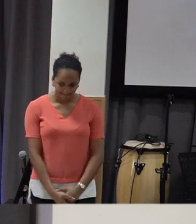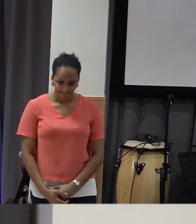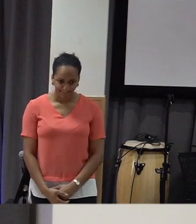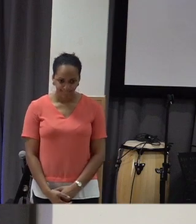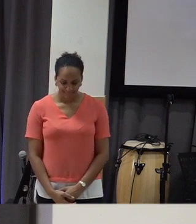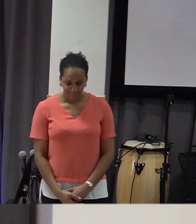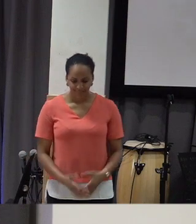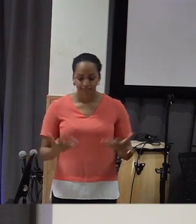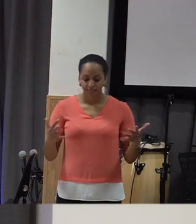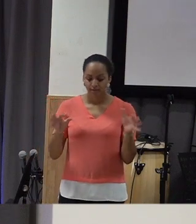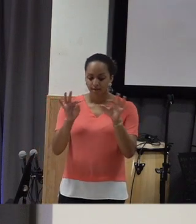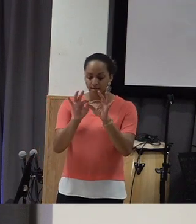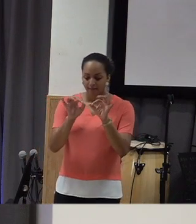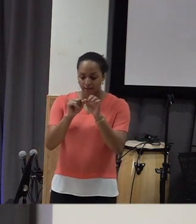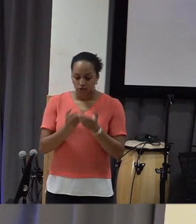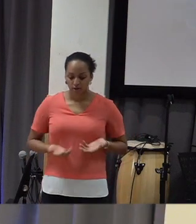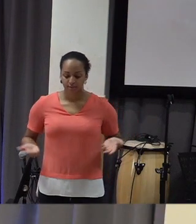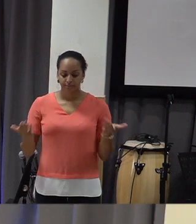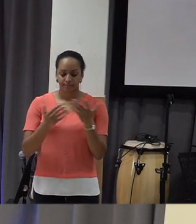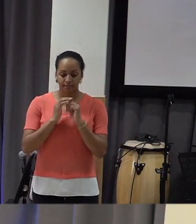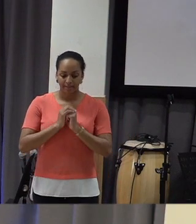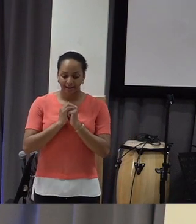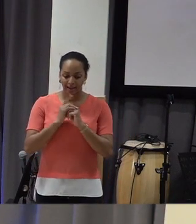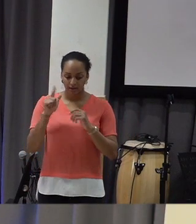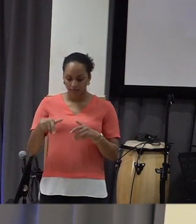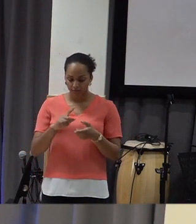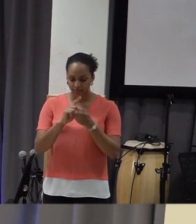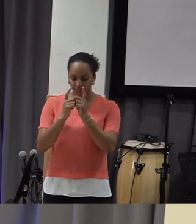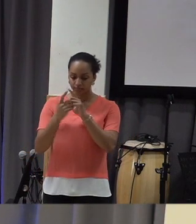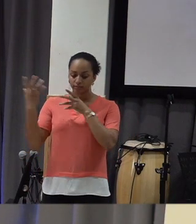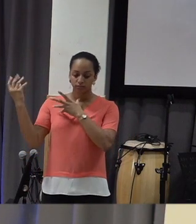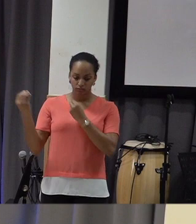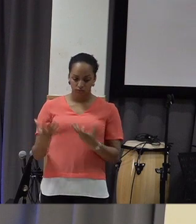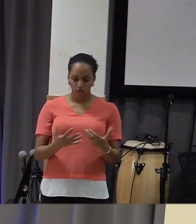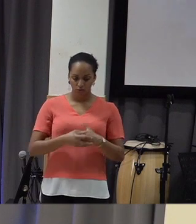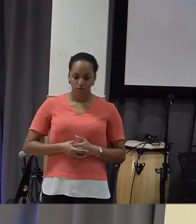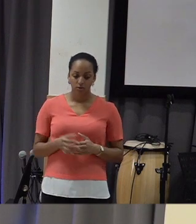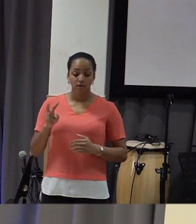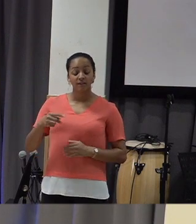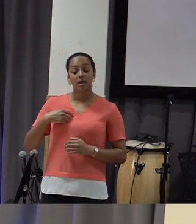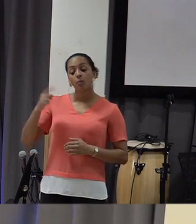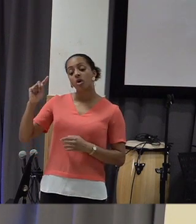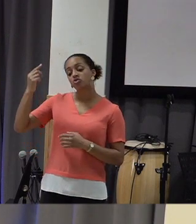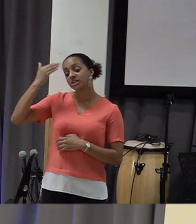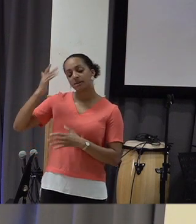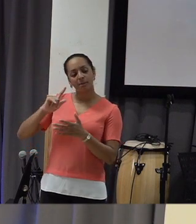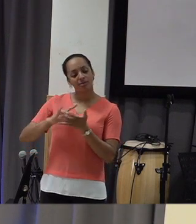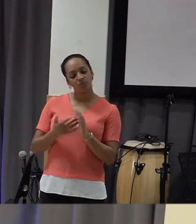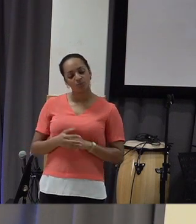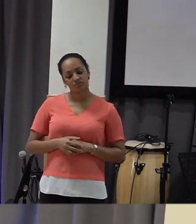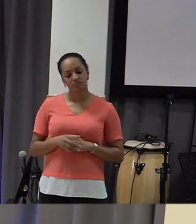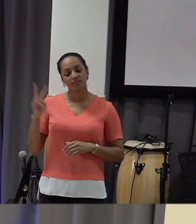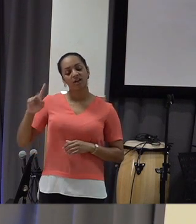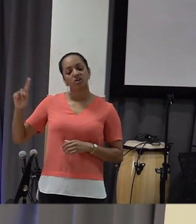Mon frère, ma sœur, Dieu veut que tes prières soient exaucées. Le peu que je connais de Dieu, je dirais que je pense pas que ça lui fasse